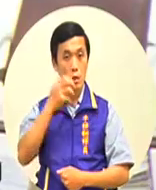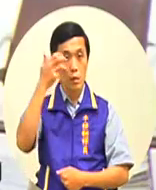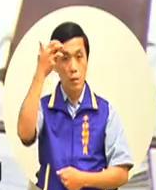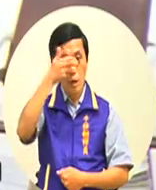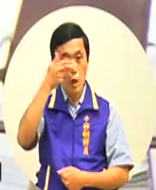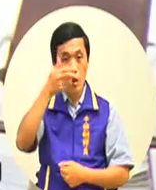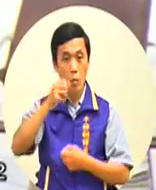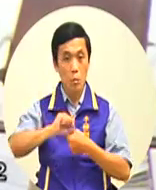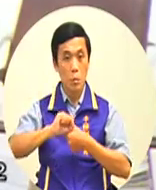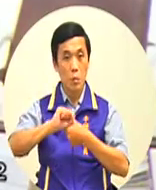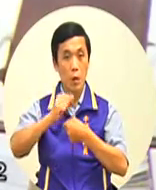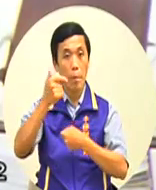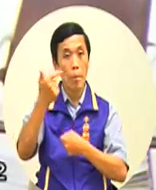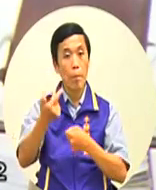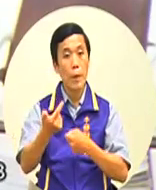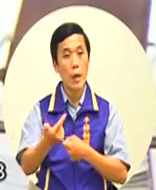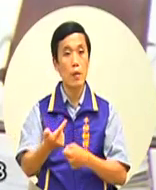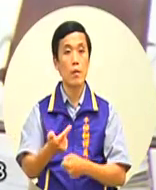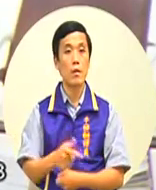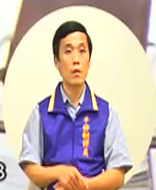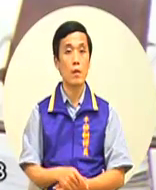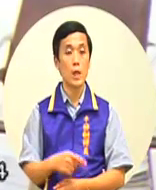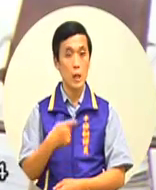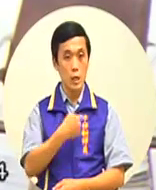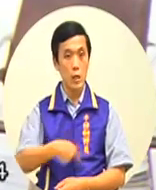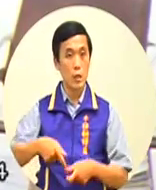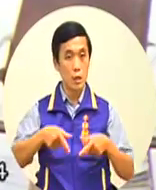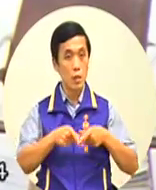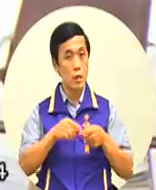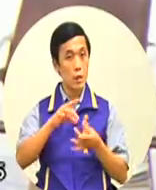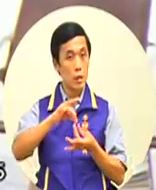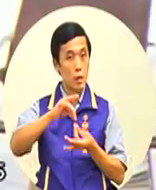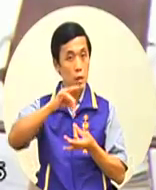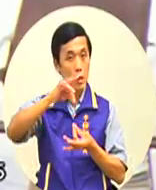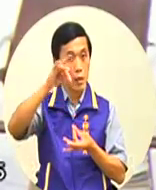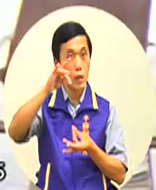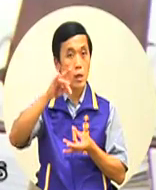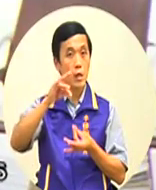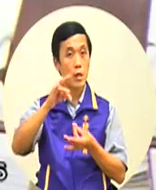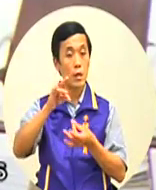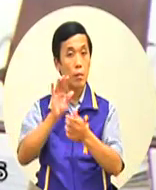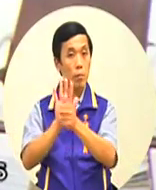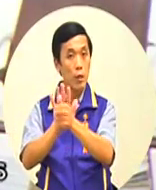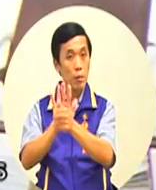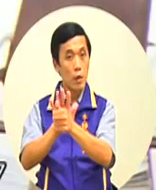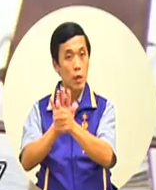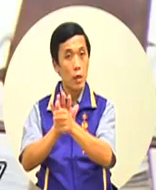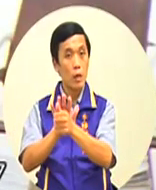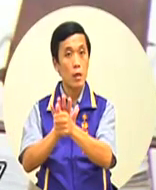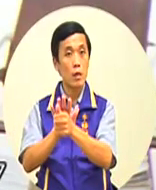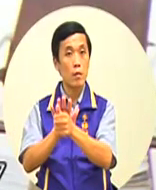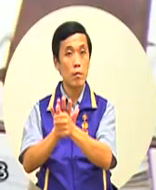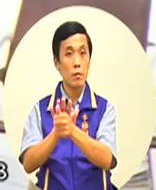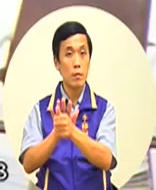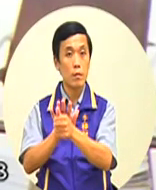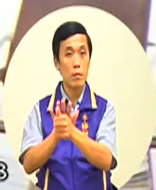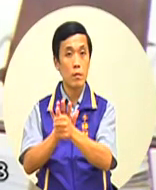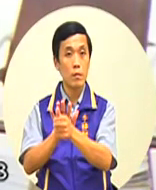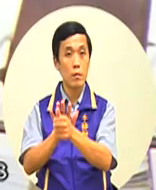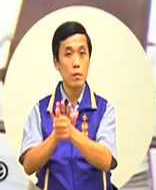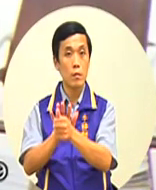心灵愉快就不会造成的持续的去真真好，咱